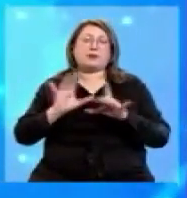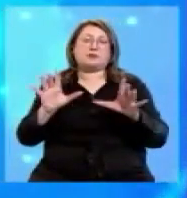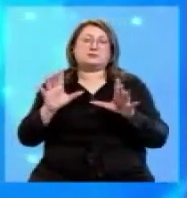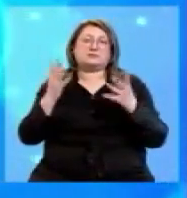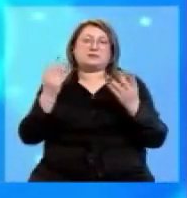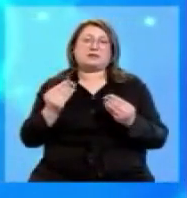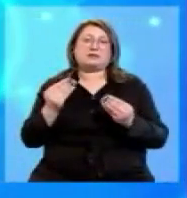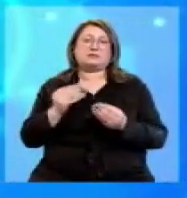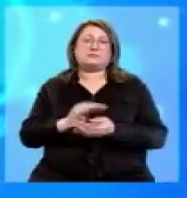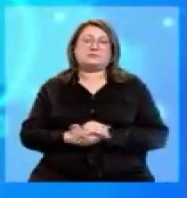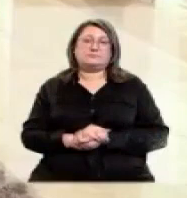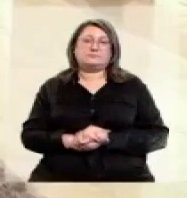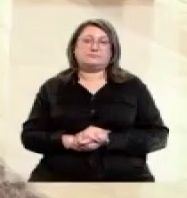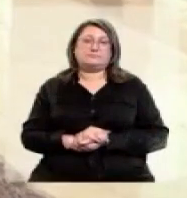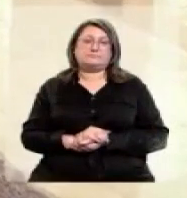мереке ұйымдастырды.